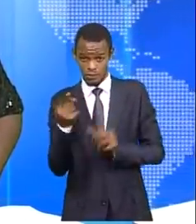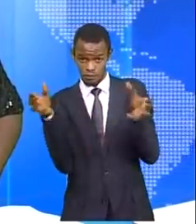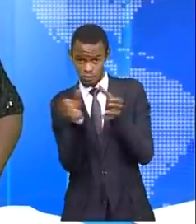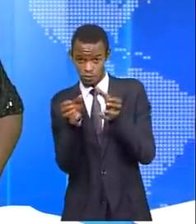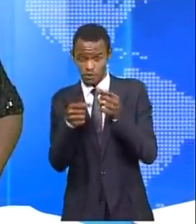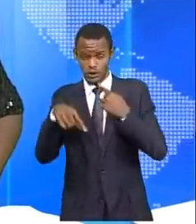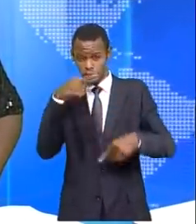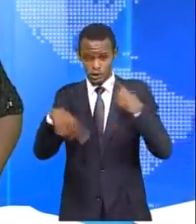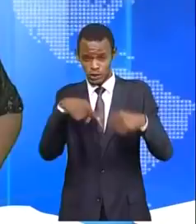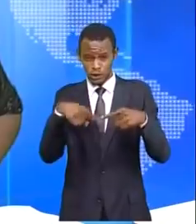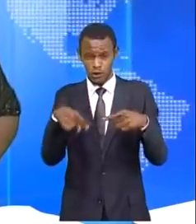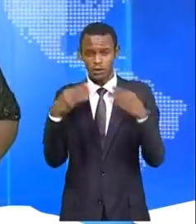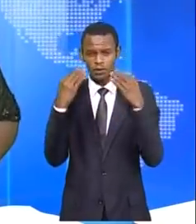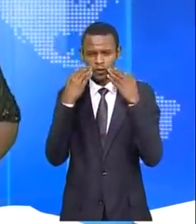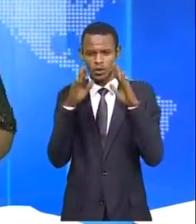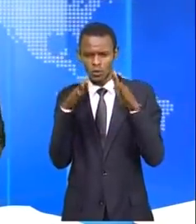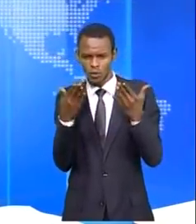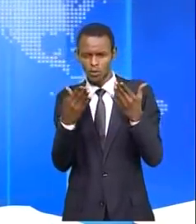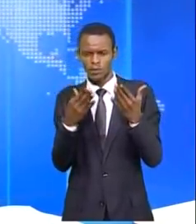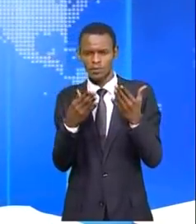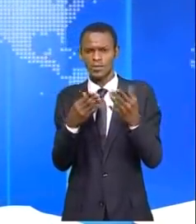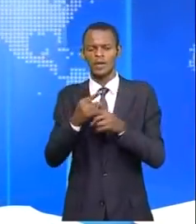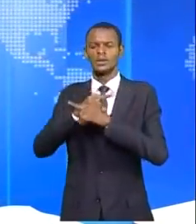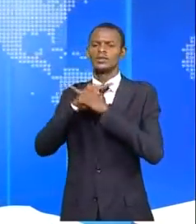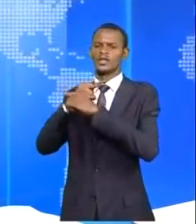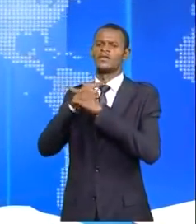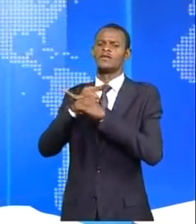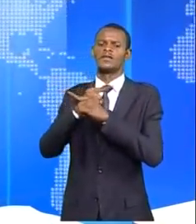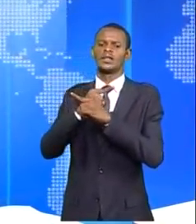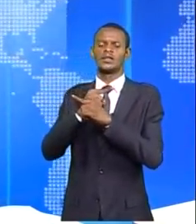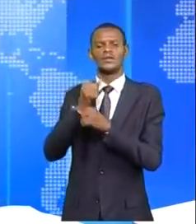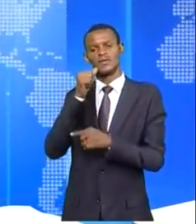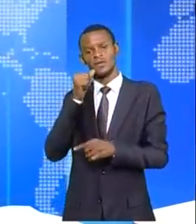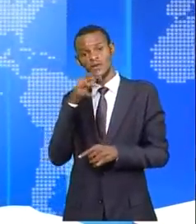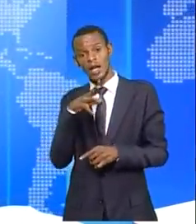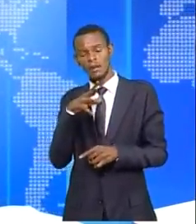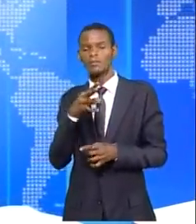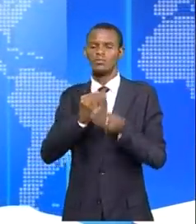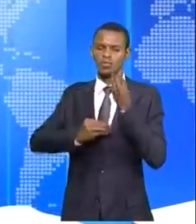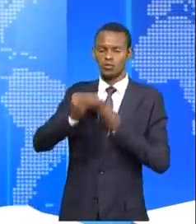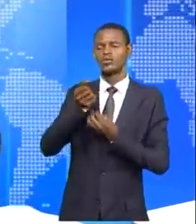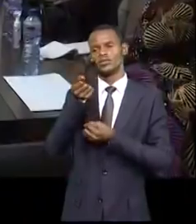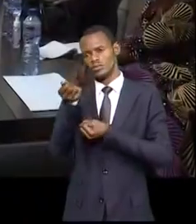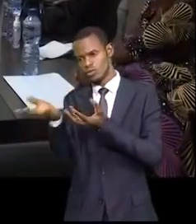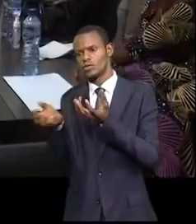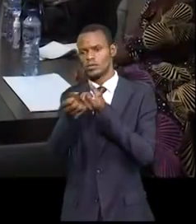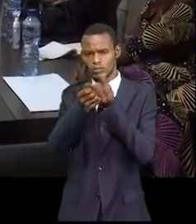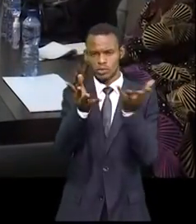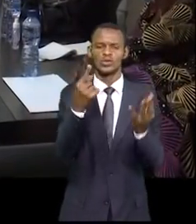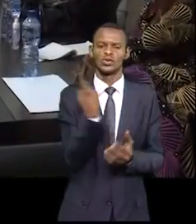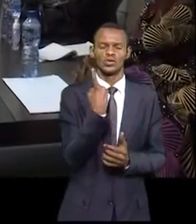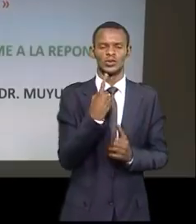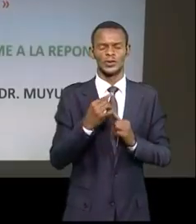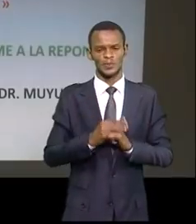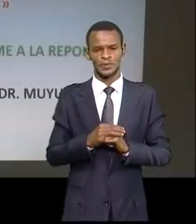apport dans le combat pour le positionnement de la femme en famille et en milieu professionnel reportage les mois de